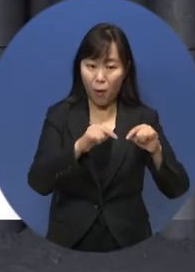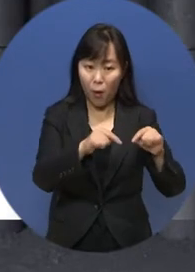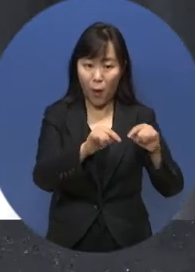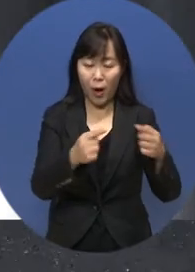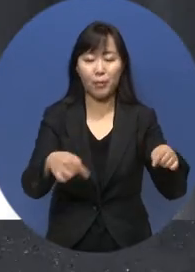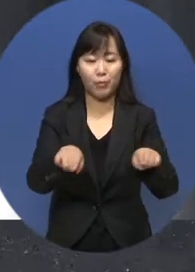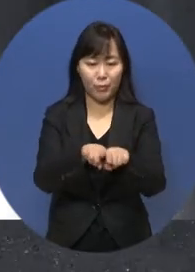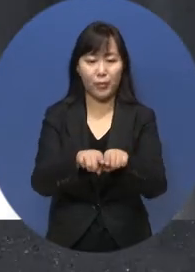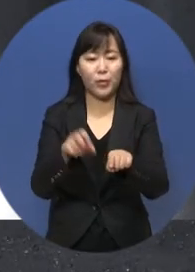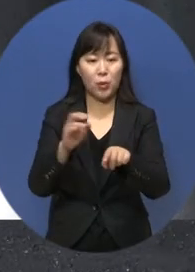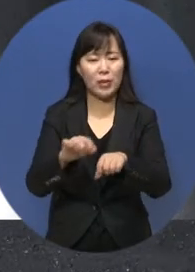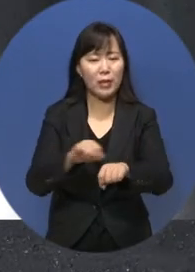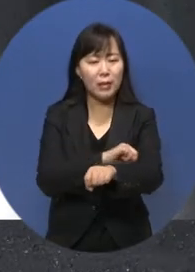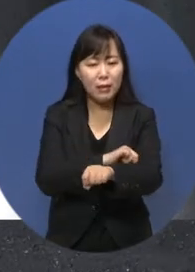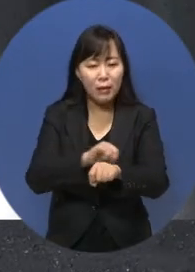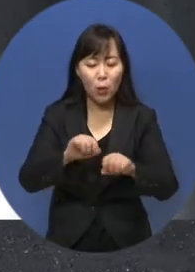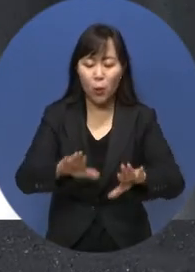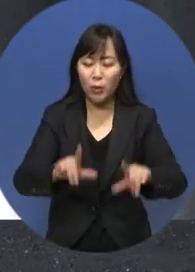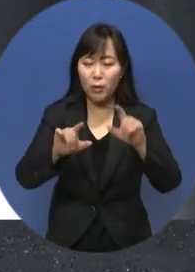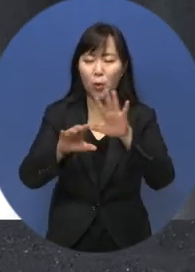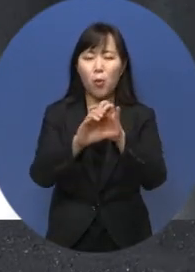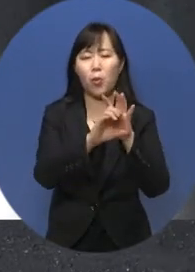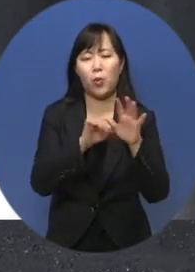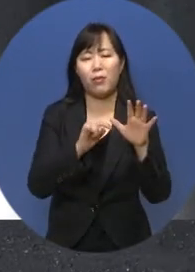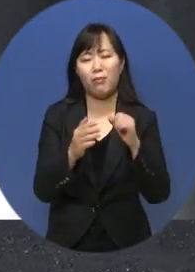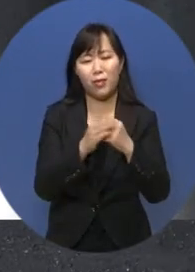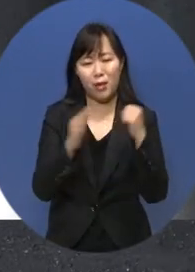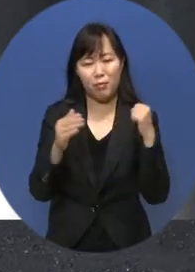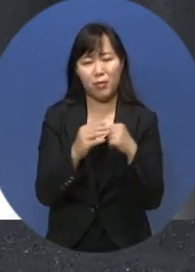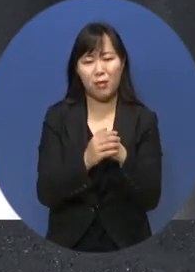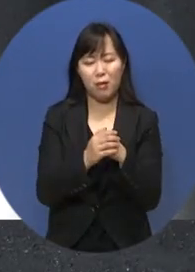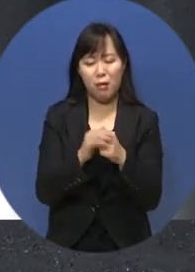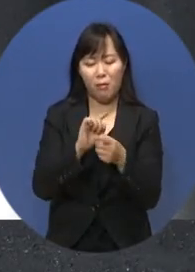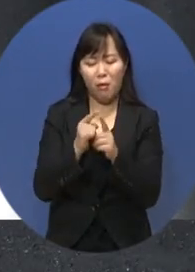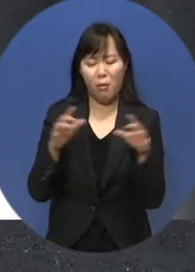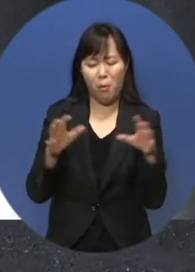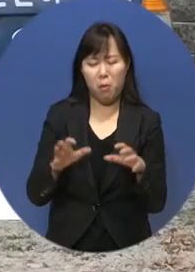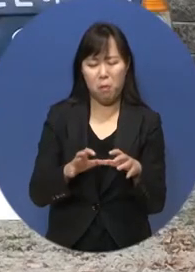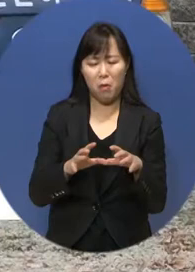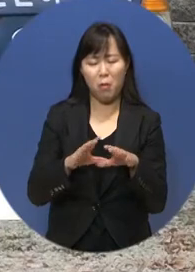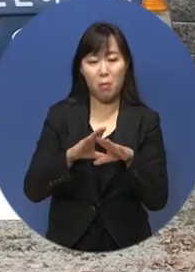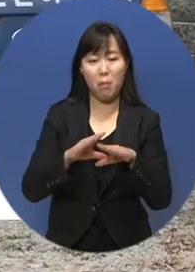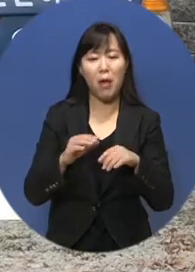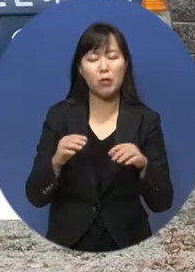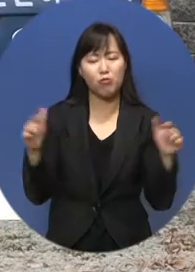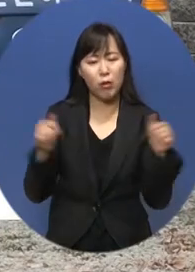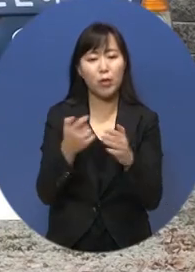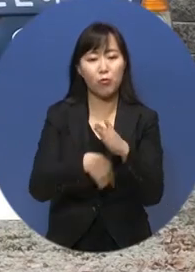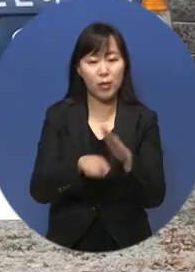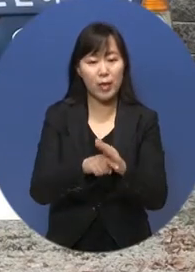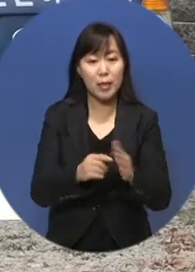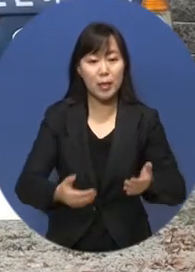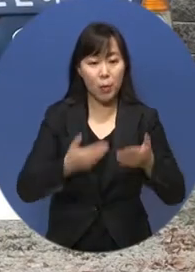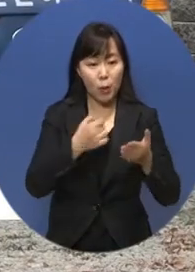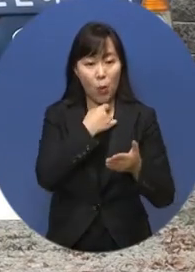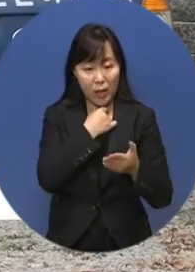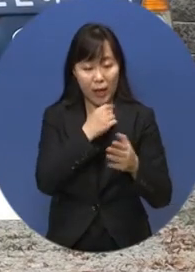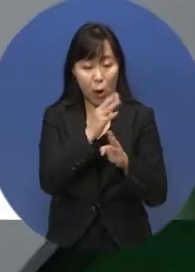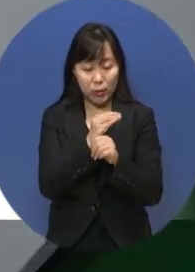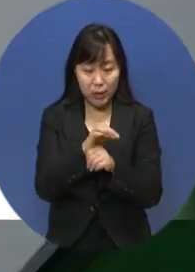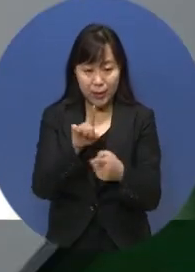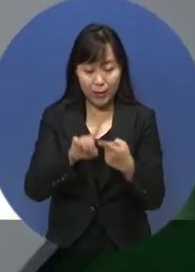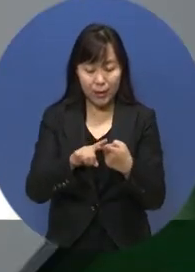있으며 특히 올해는 코로나19로 인한 밀집도를 해소하기 위해 자원봉사자가 원하는 날짜에 맞춰